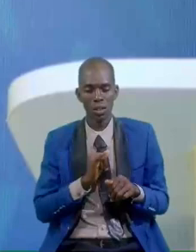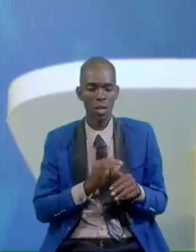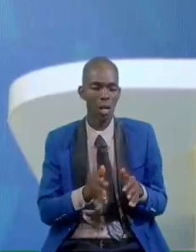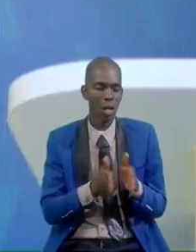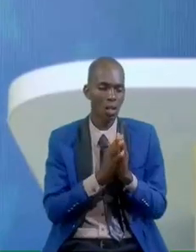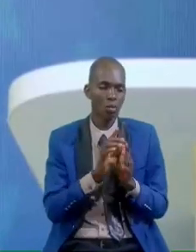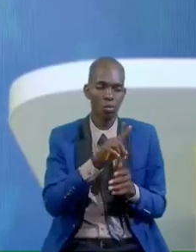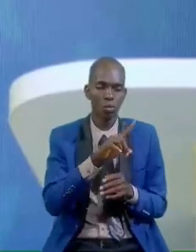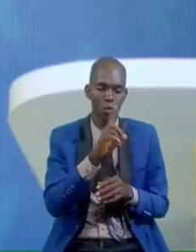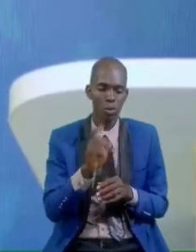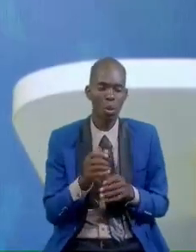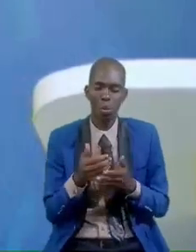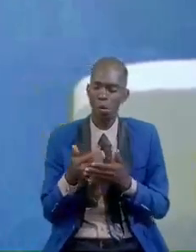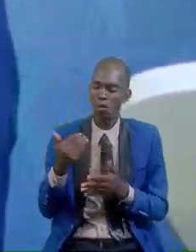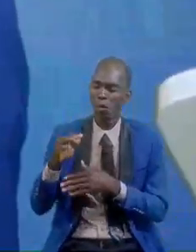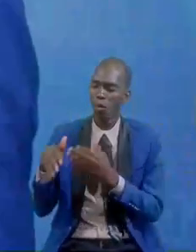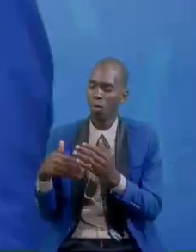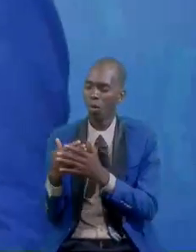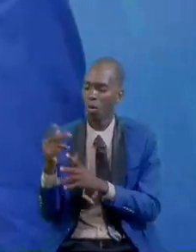tout le peuple meurt de faim,